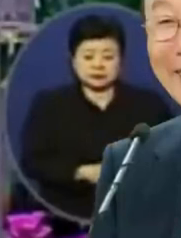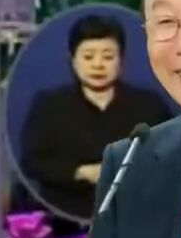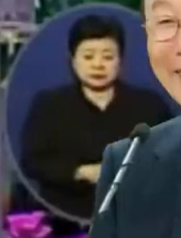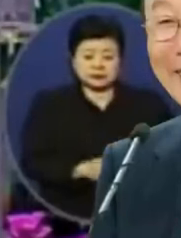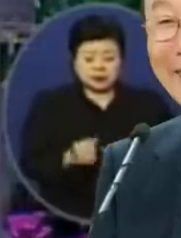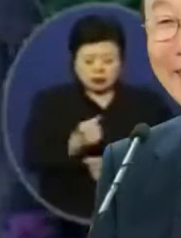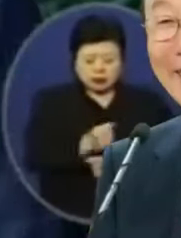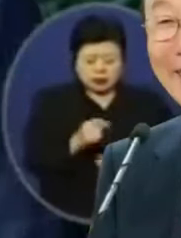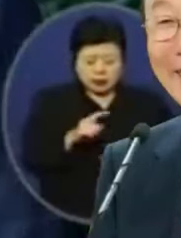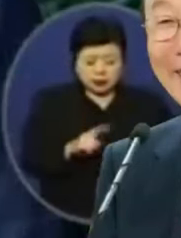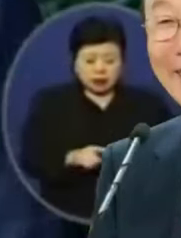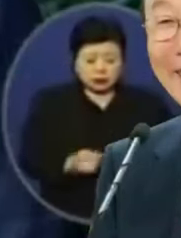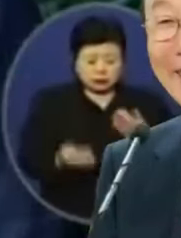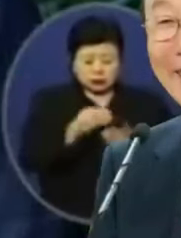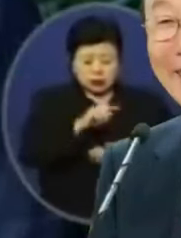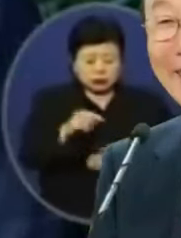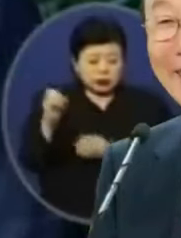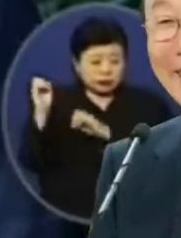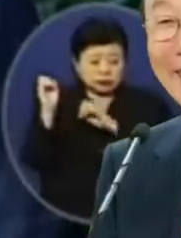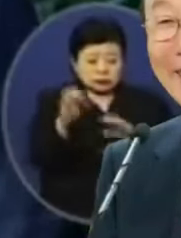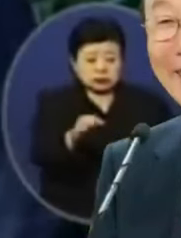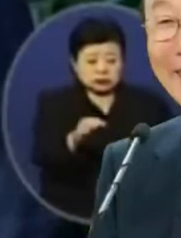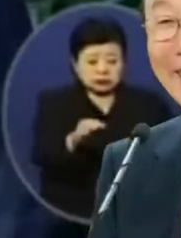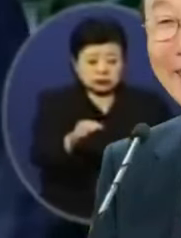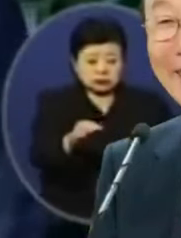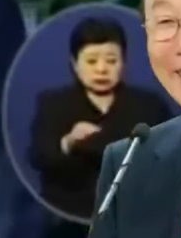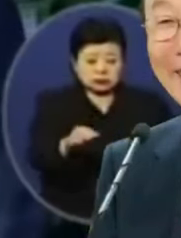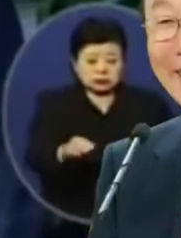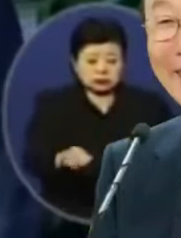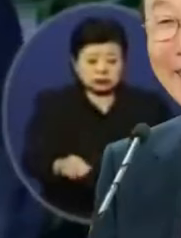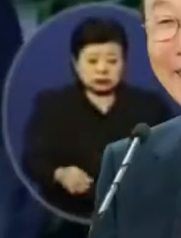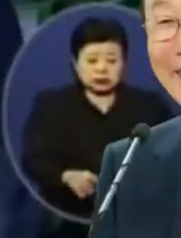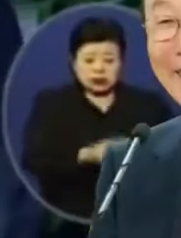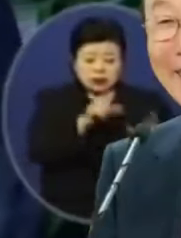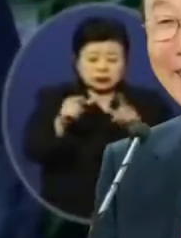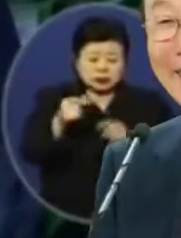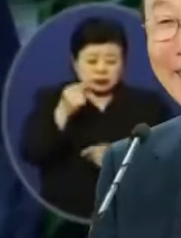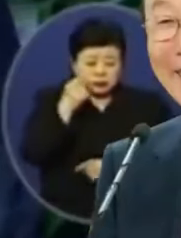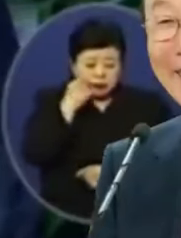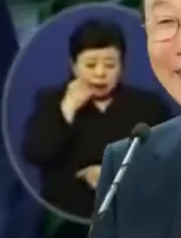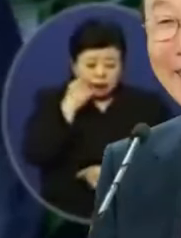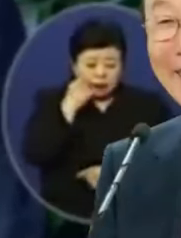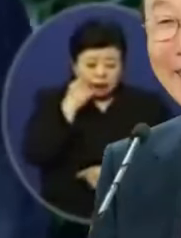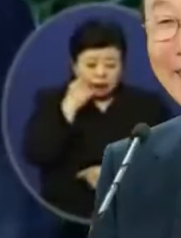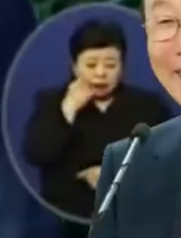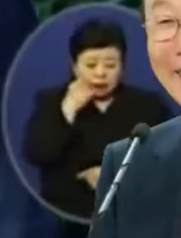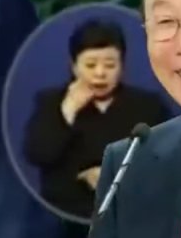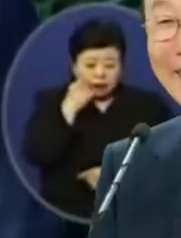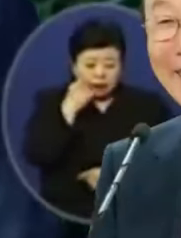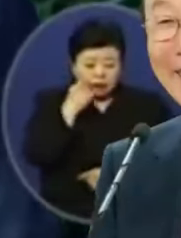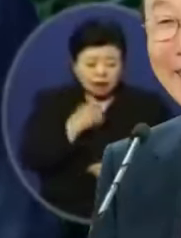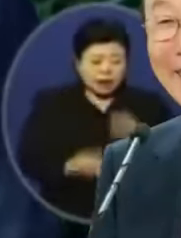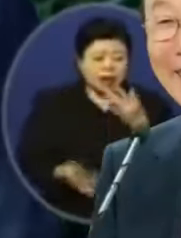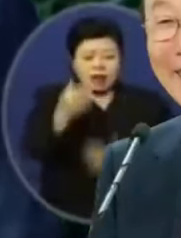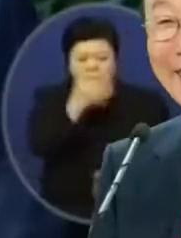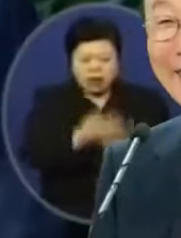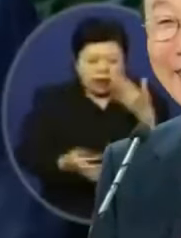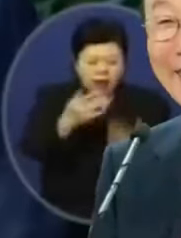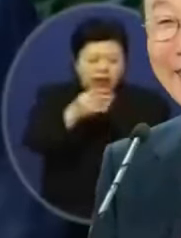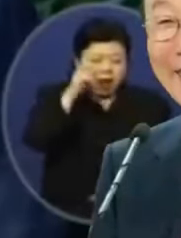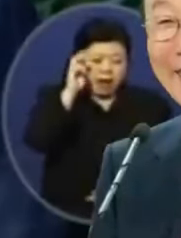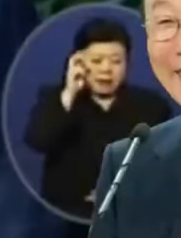결박된 채 불꽃 가운데 던져 넣음을 받았으니 살아날 수가 없는 것입니다. 모두 다 생각하기를 바삭하고 타버릴 것으로